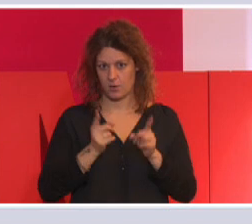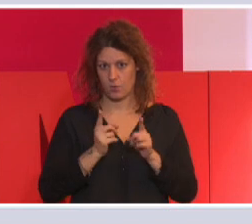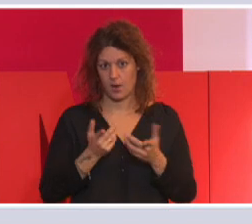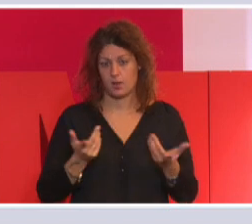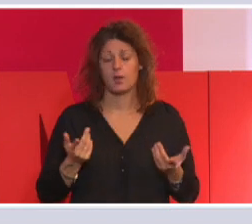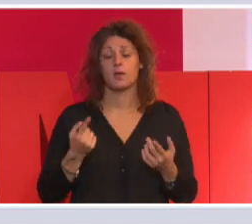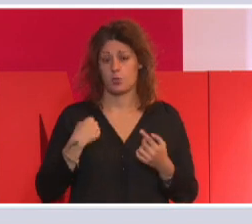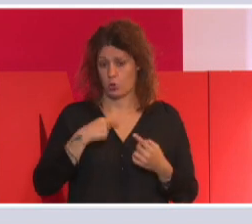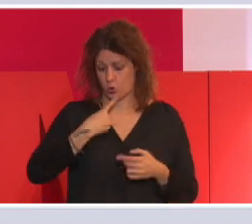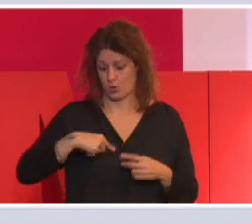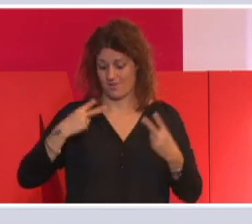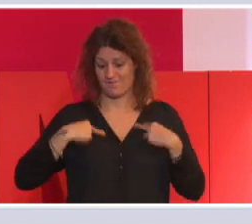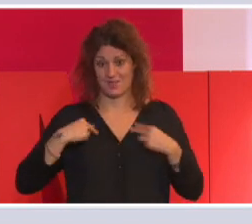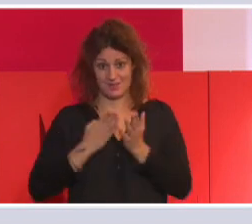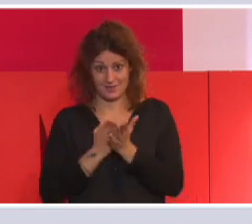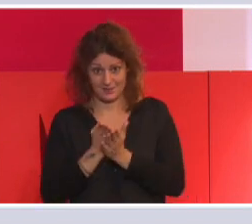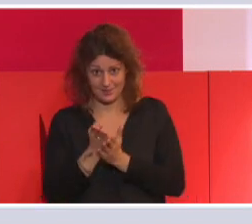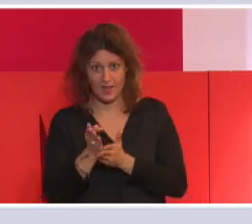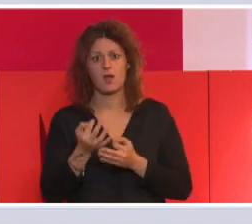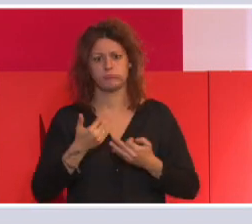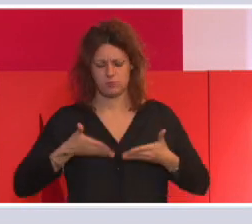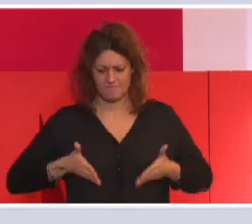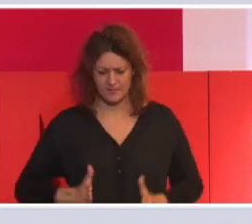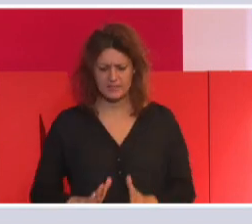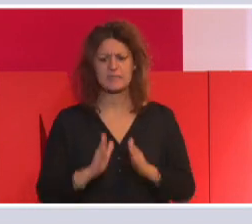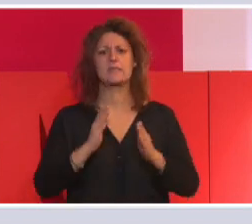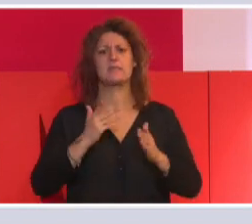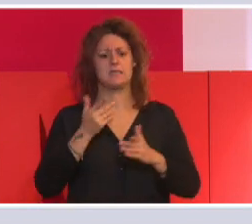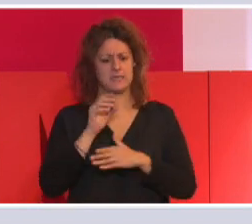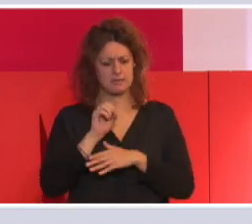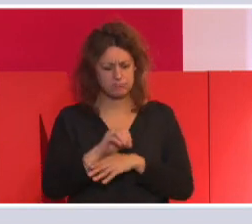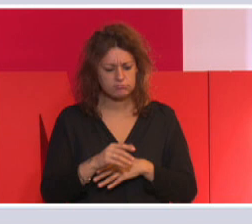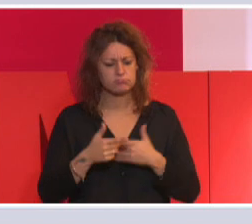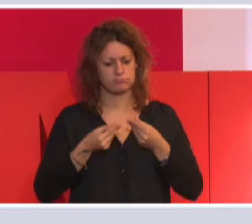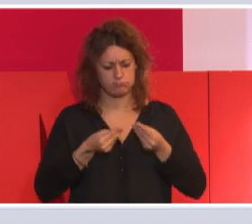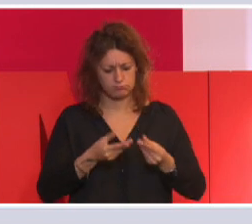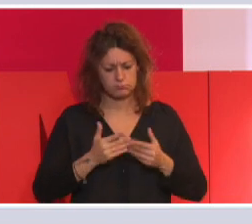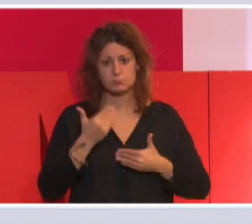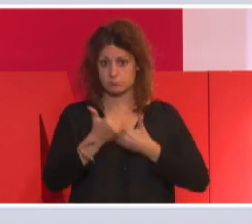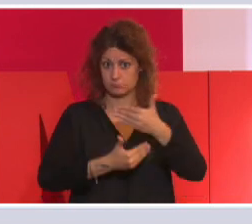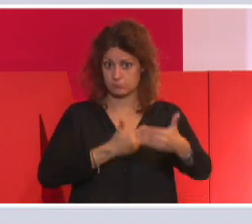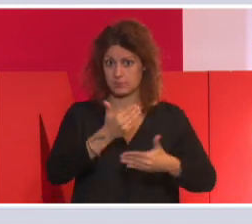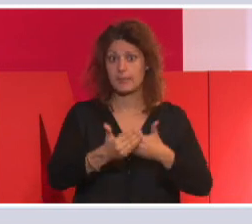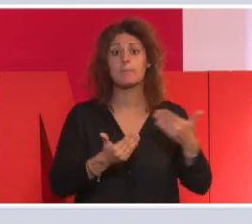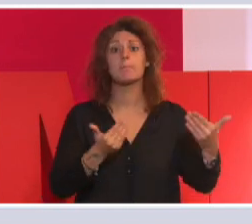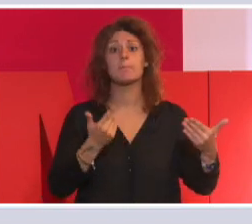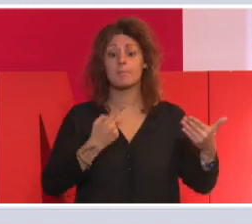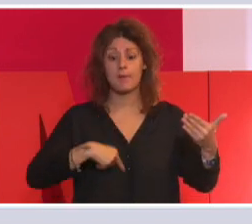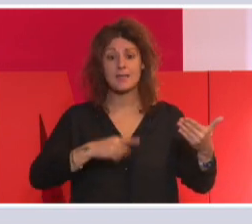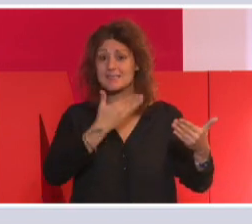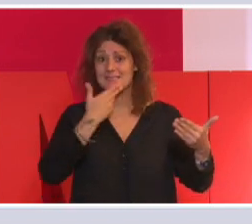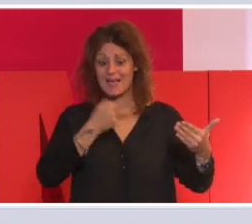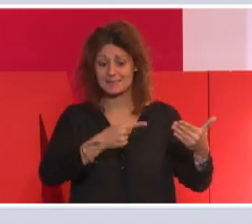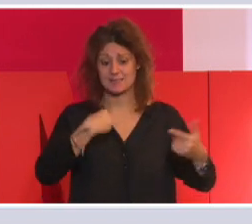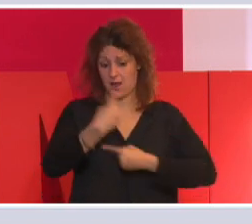sopravvivenza è vincolata dal contesto e gruppale nel quale viviamo nessuno di noi può sopravvivere da solo